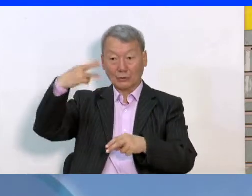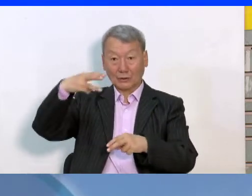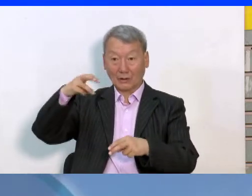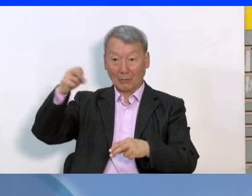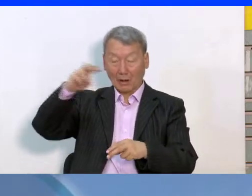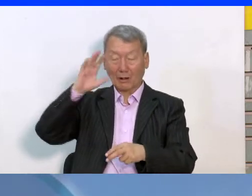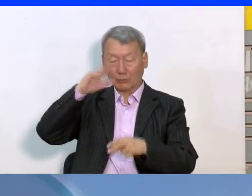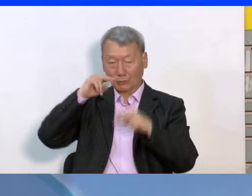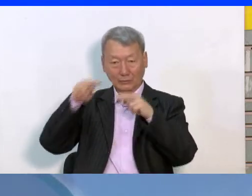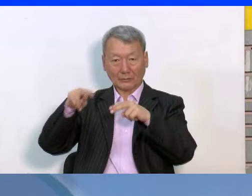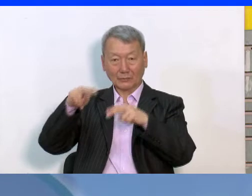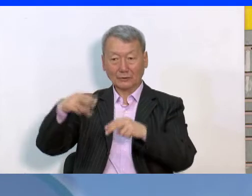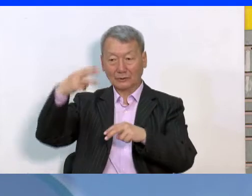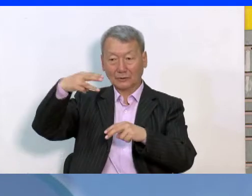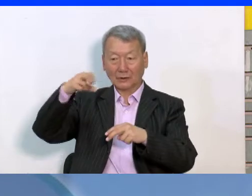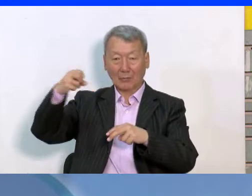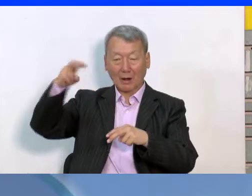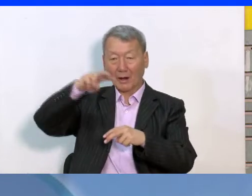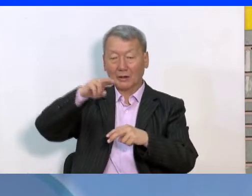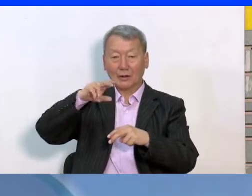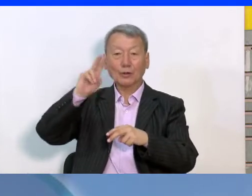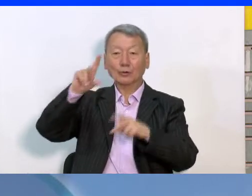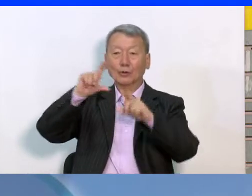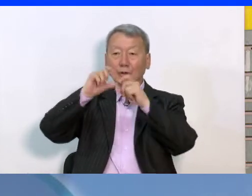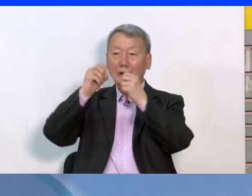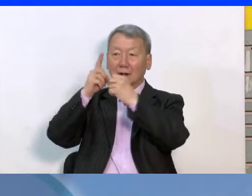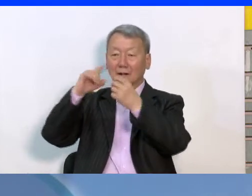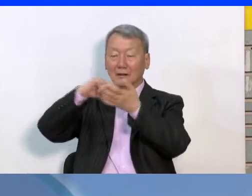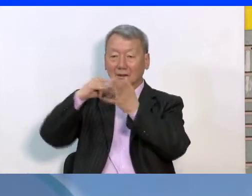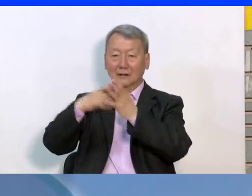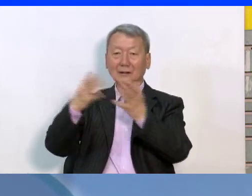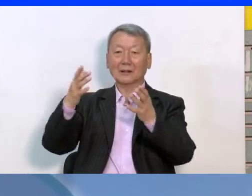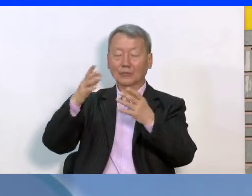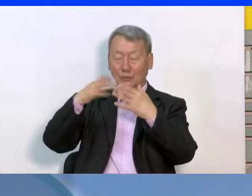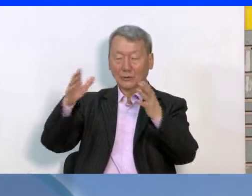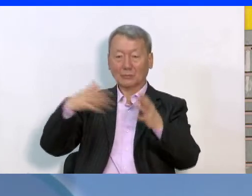кандай мектептин бүтүрүүчүлөр 11-чи класстарда эмес эки жакка чыкканга